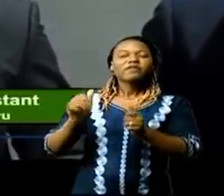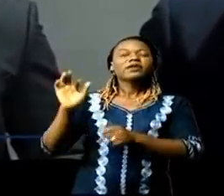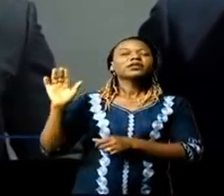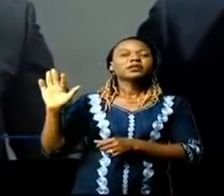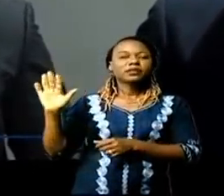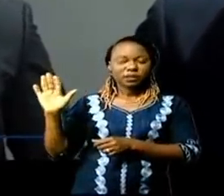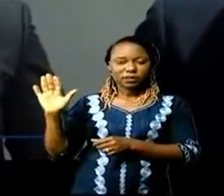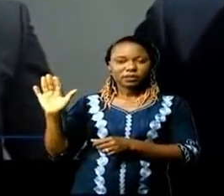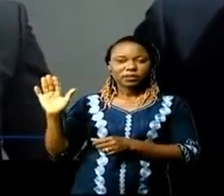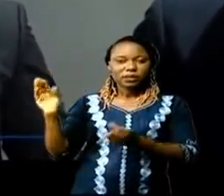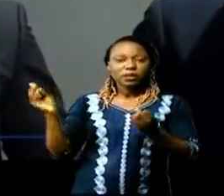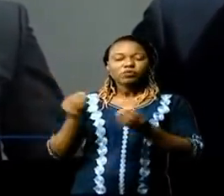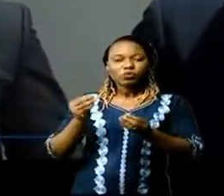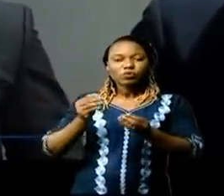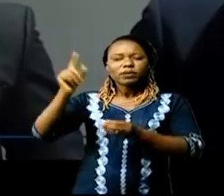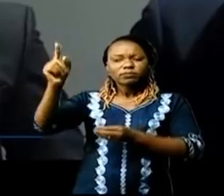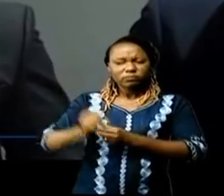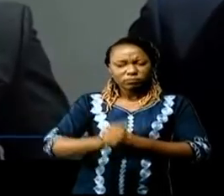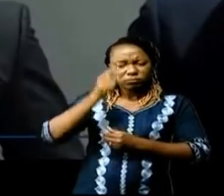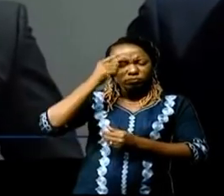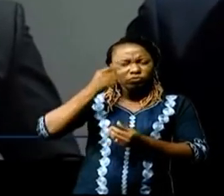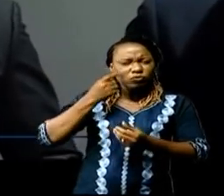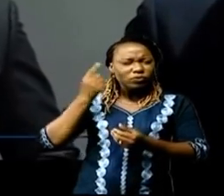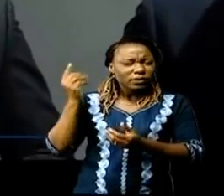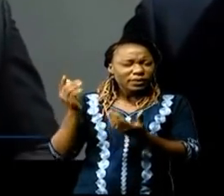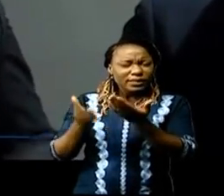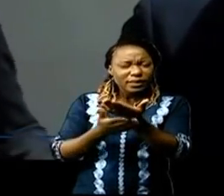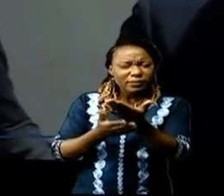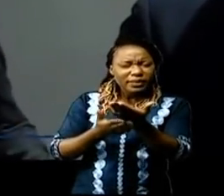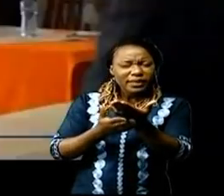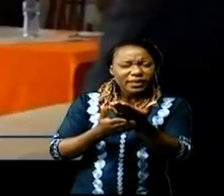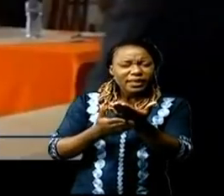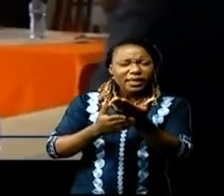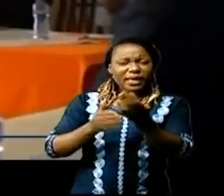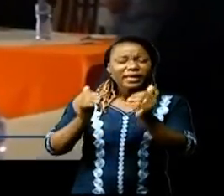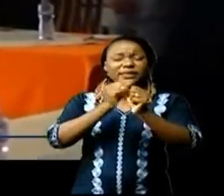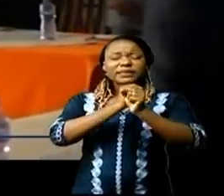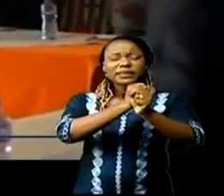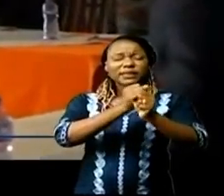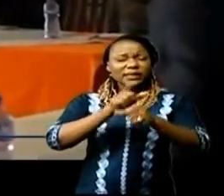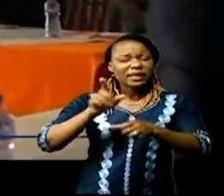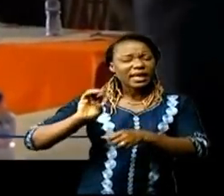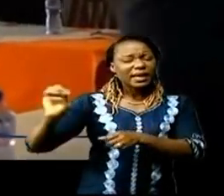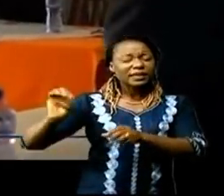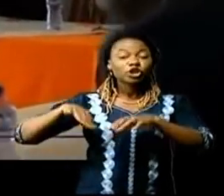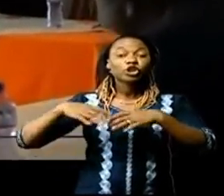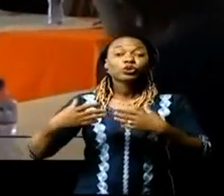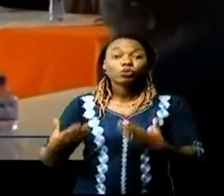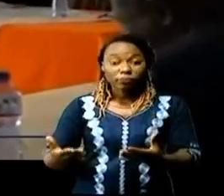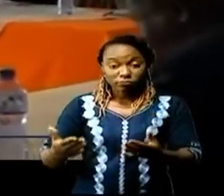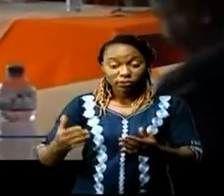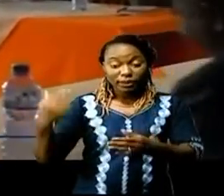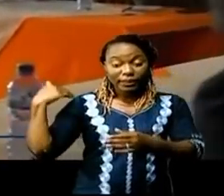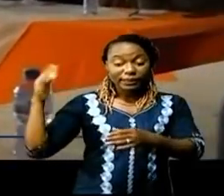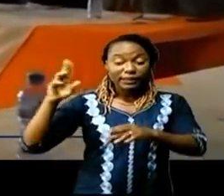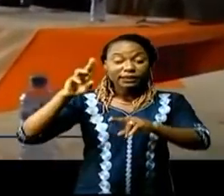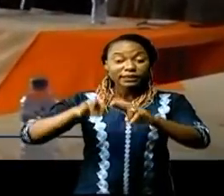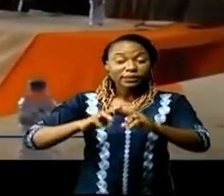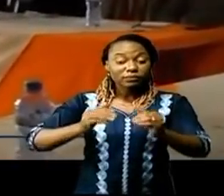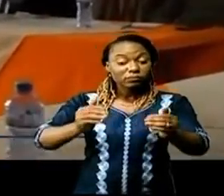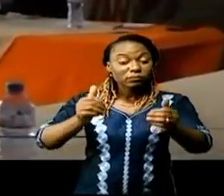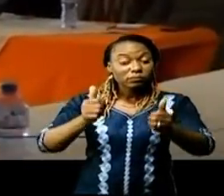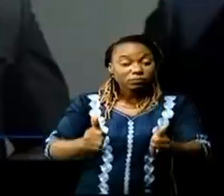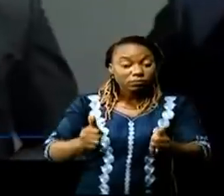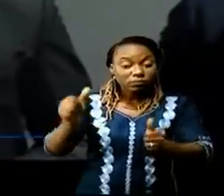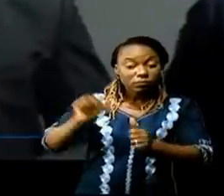c'est-à-dire l'aspect sécurité de la province du Nord Kivu, c'est qu'ils le plus. S'ils ont quitté les provinces où ils habitent,